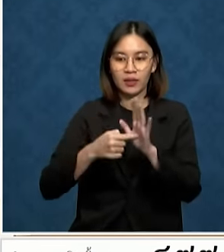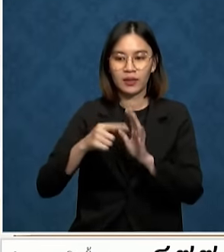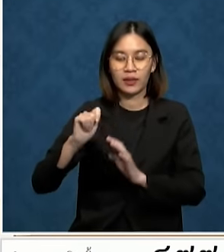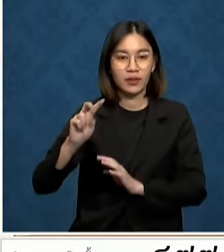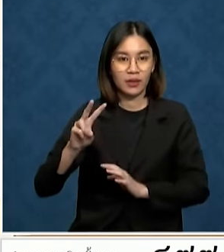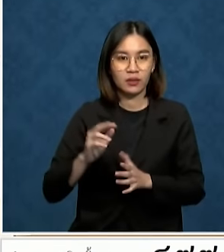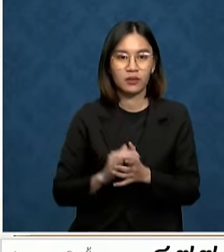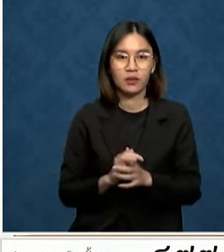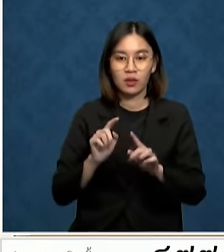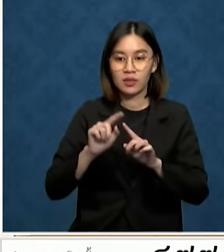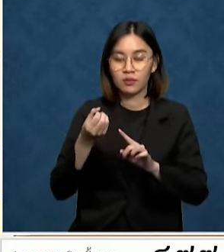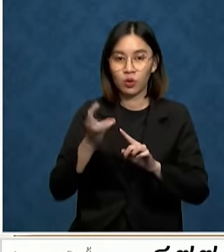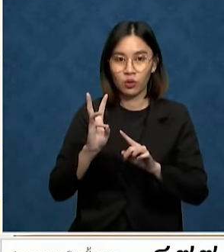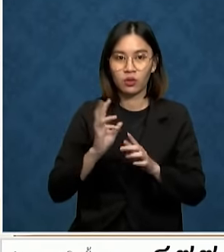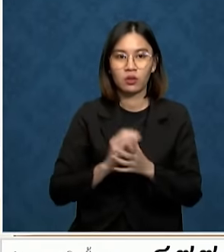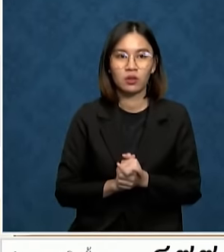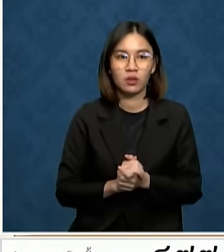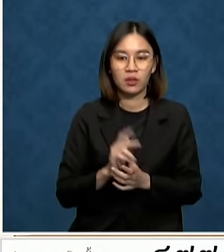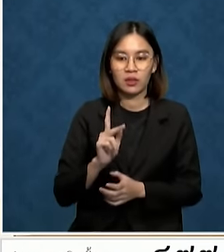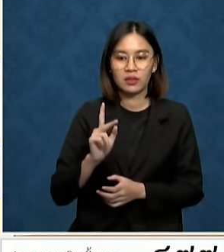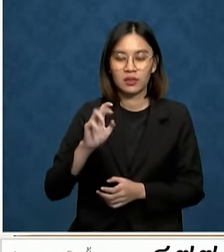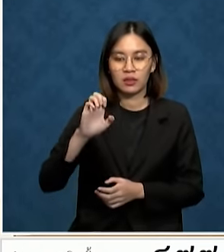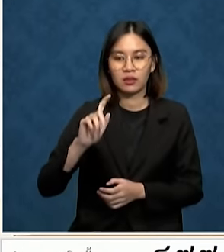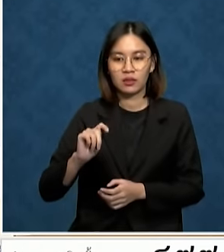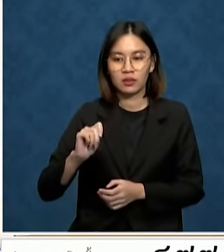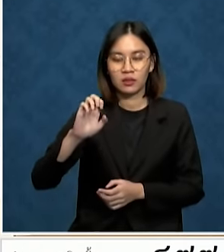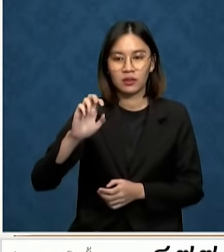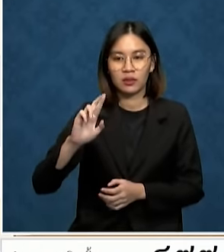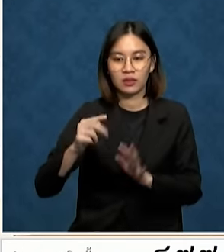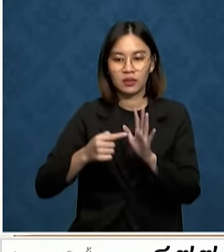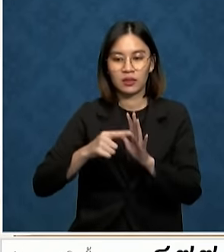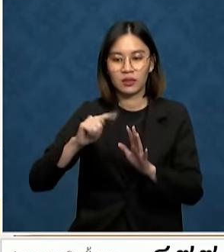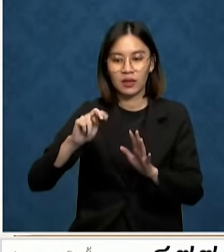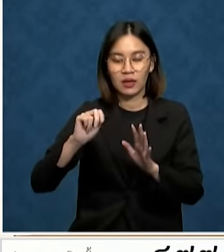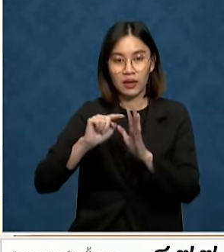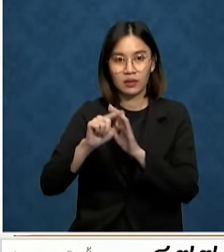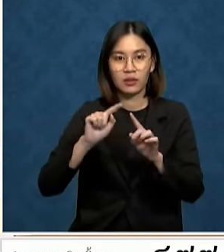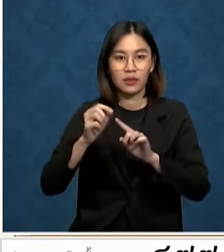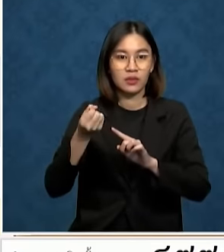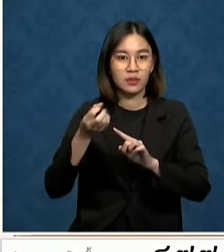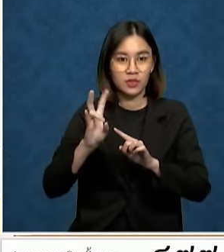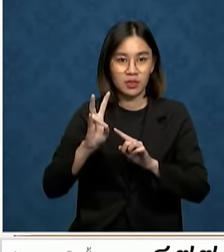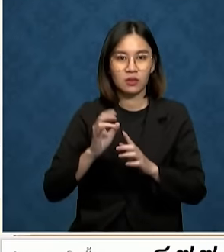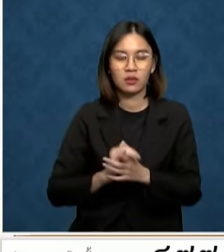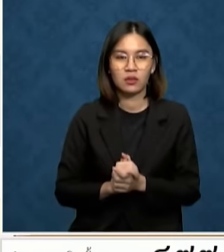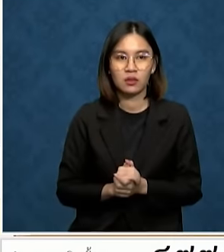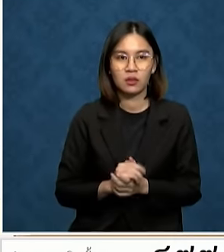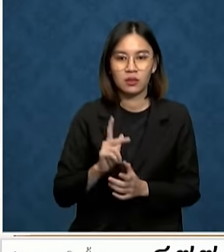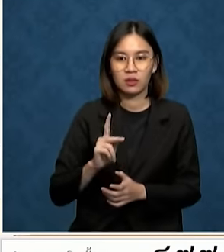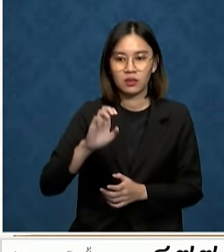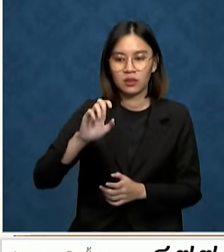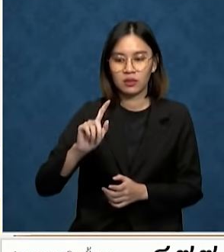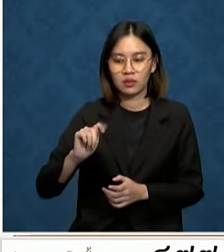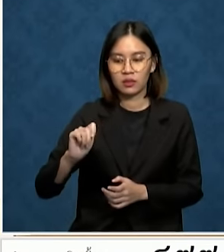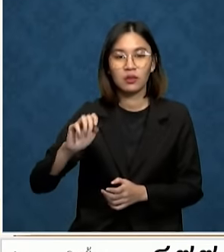16. ในกิติลัตธนลนอง17. รองศาตราจารยกิตติ